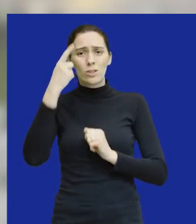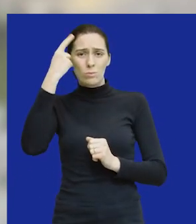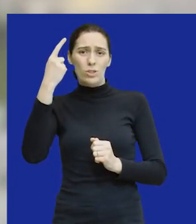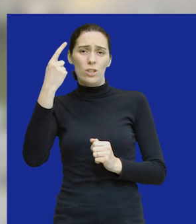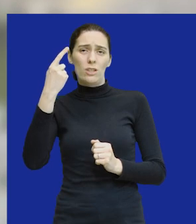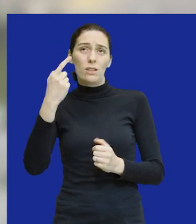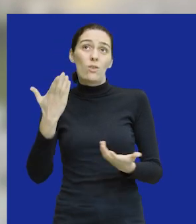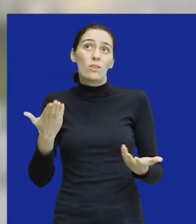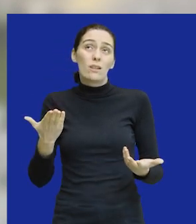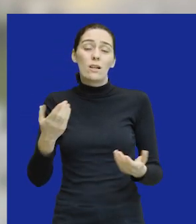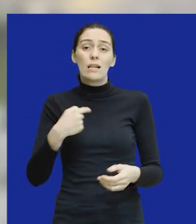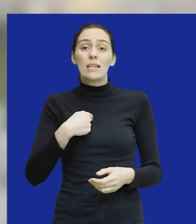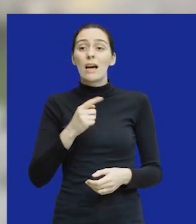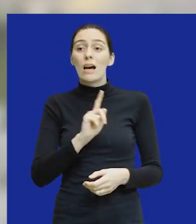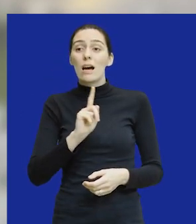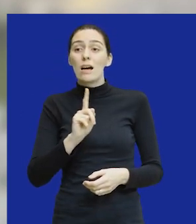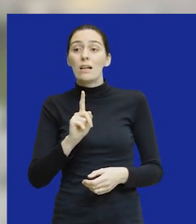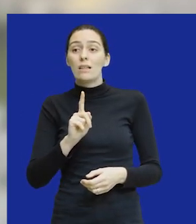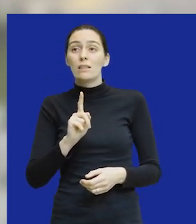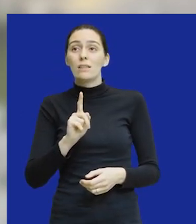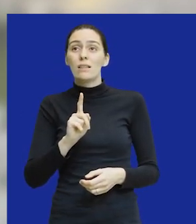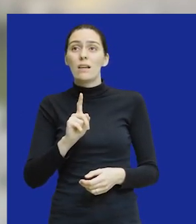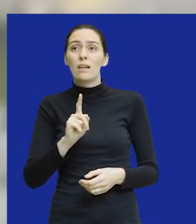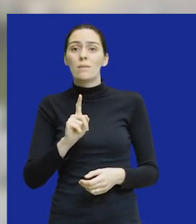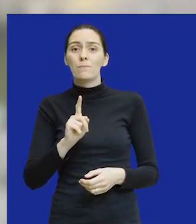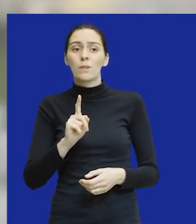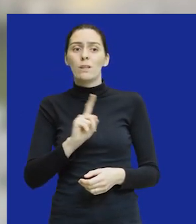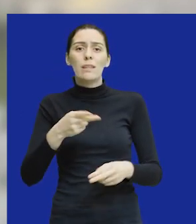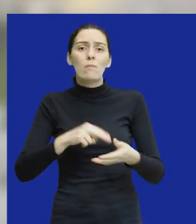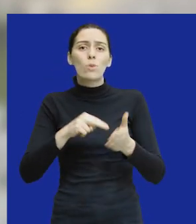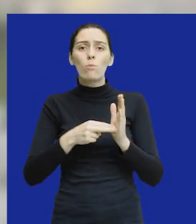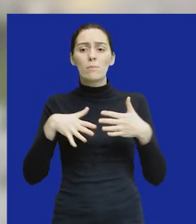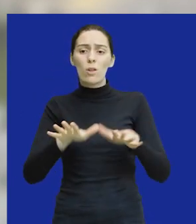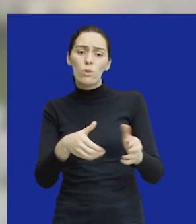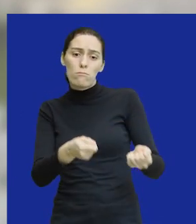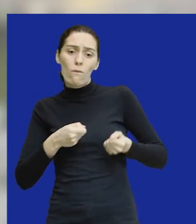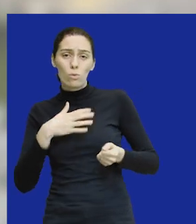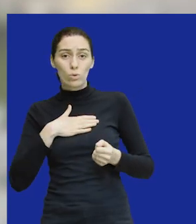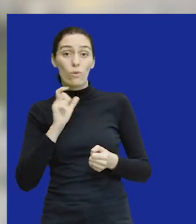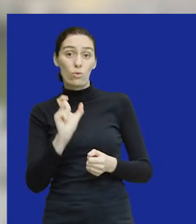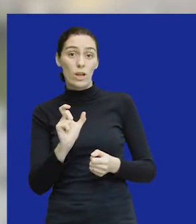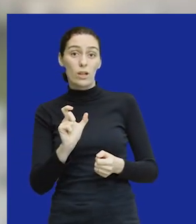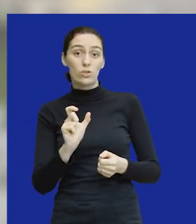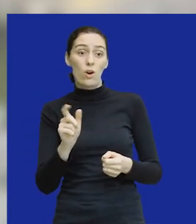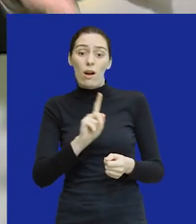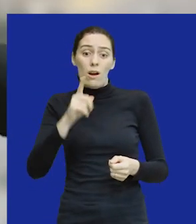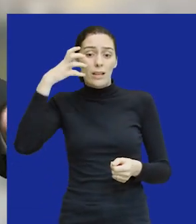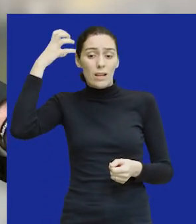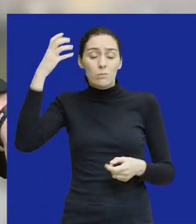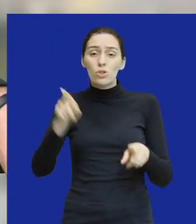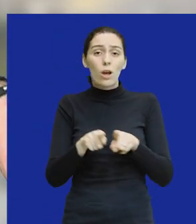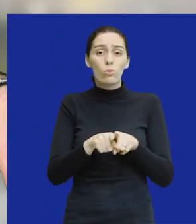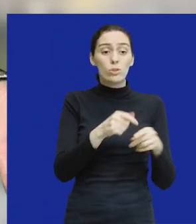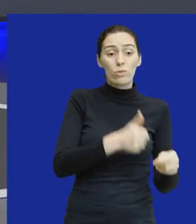da ono, ne zamjeram ni ljudima koji povuku svoju riječ, koji ne razmišljaju isto danas kao što su razmišljali